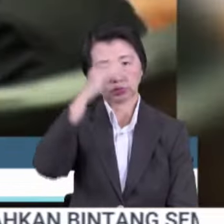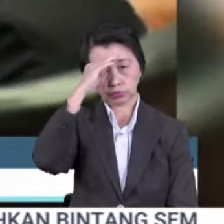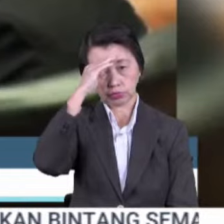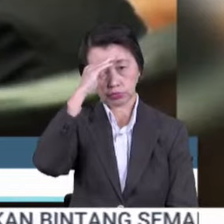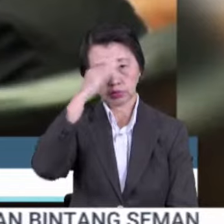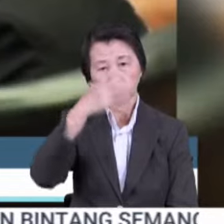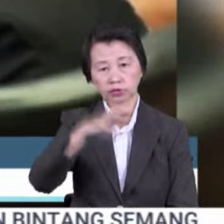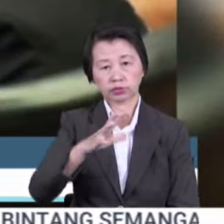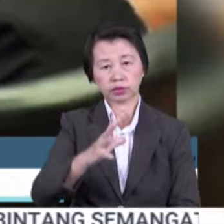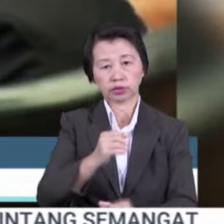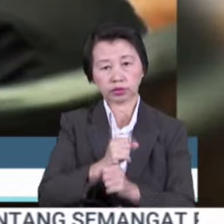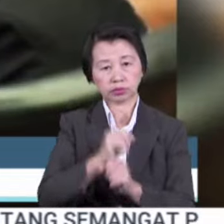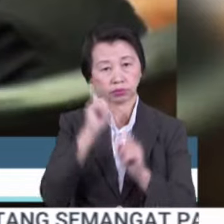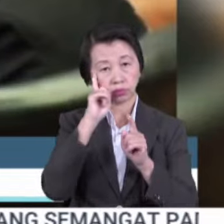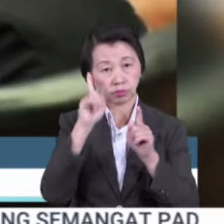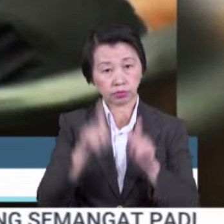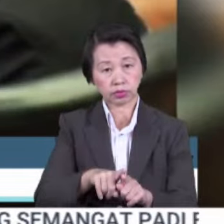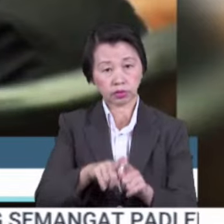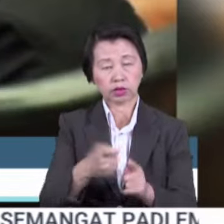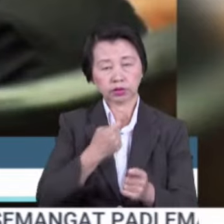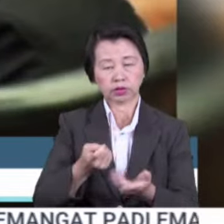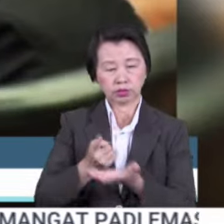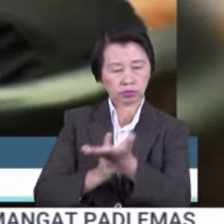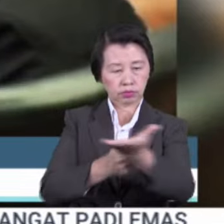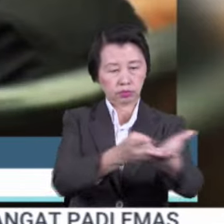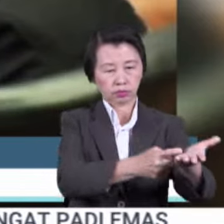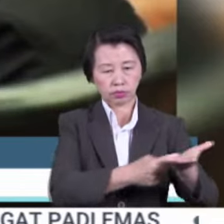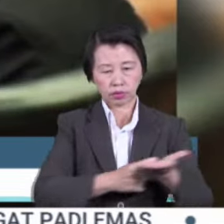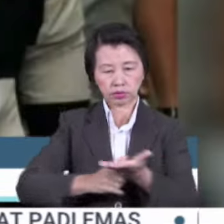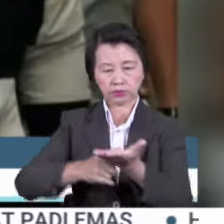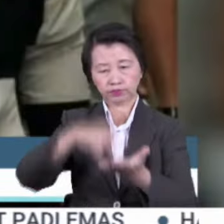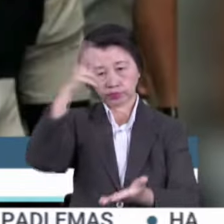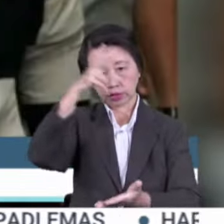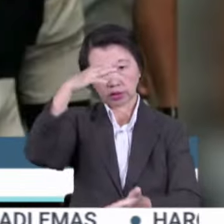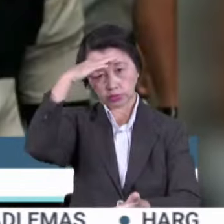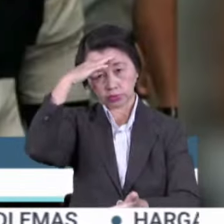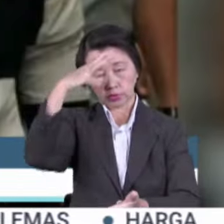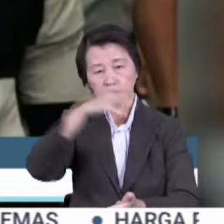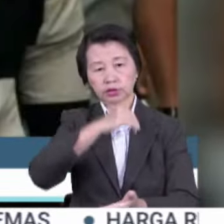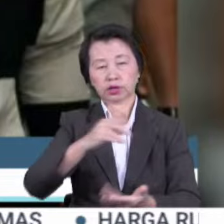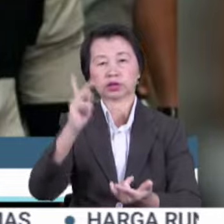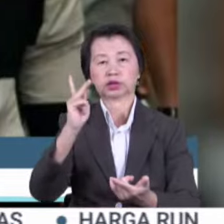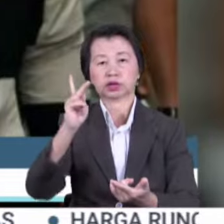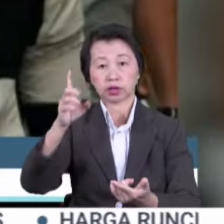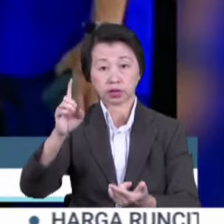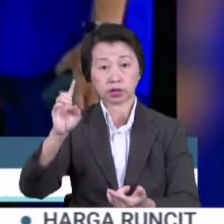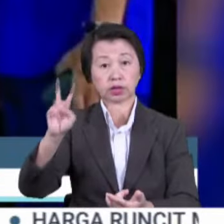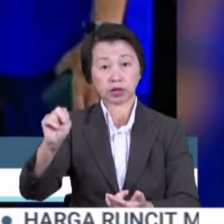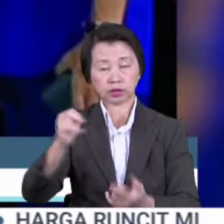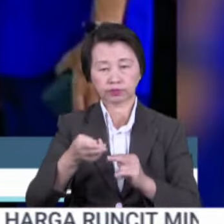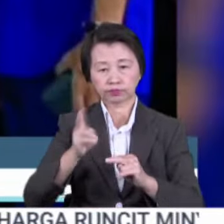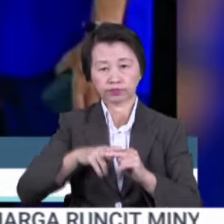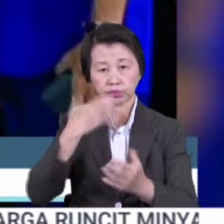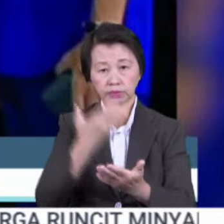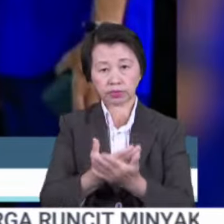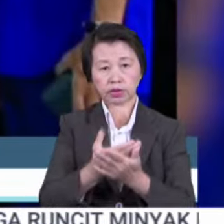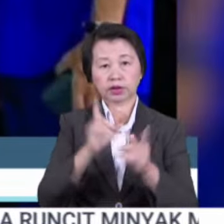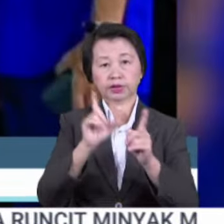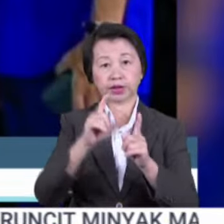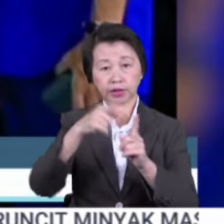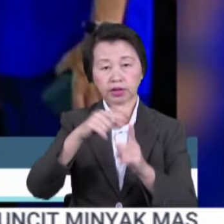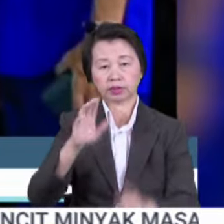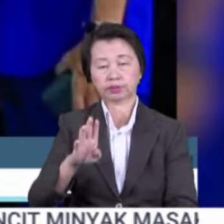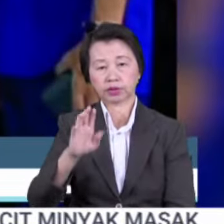selepas mendapat persetujuan hasil perbincangan antara Kerajaan Joho dan kebencian dalam negeri penambah baikan technical